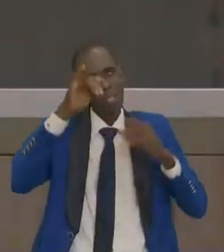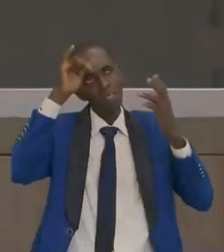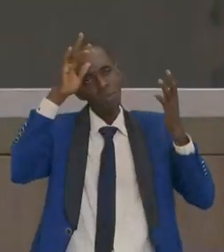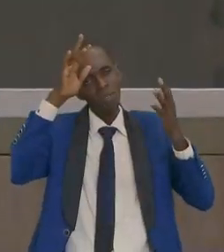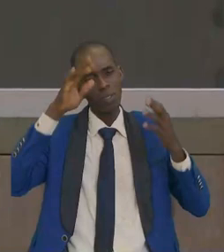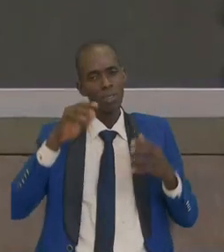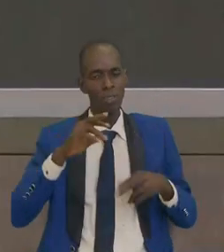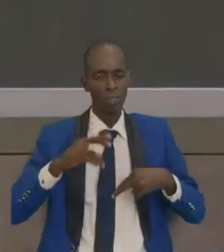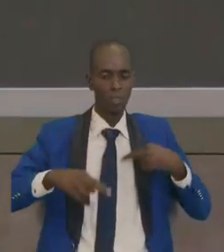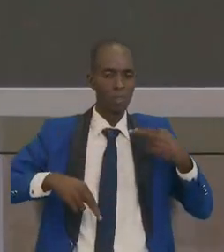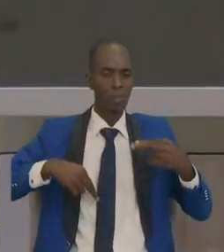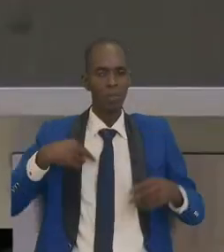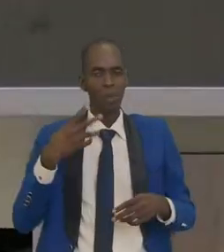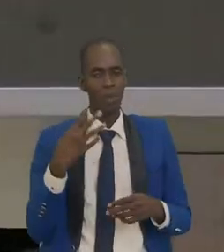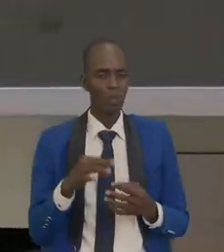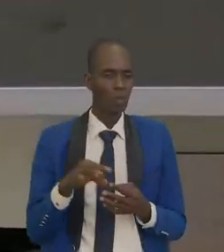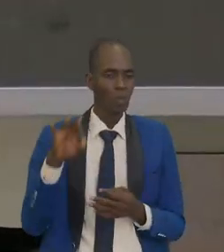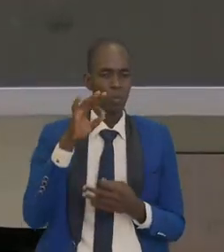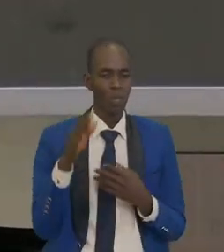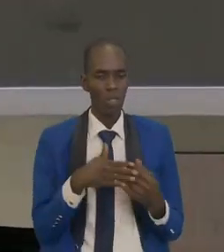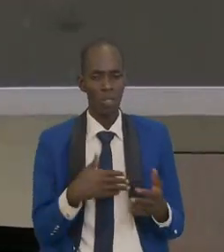choses spirituelles, ne te préoccupe plus.